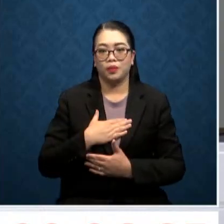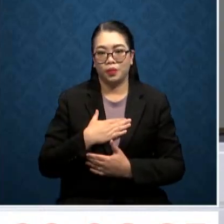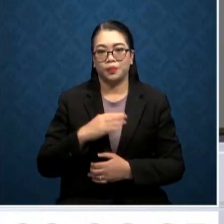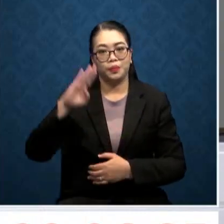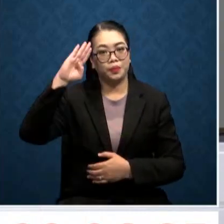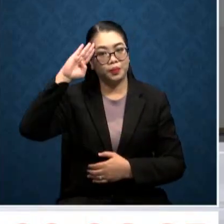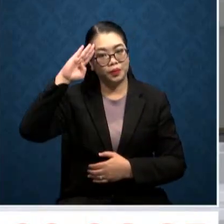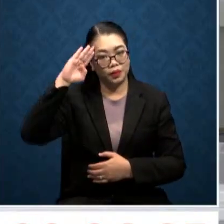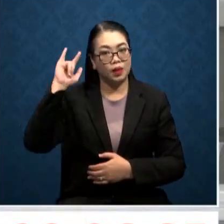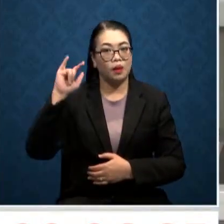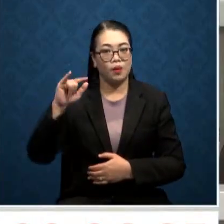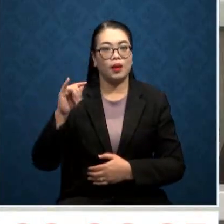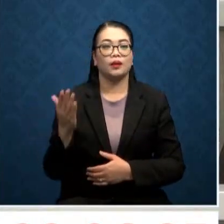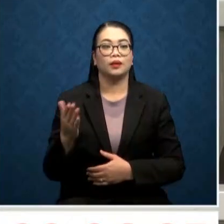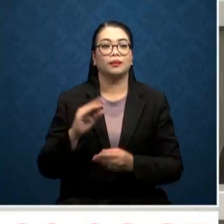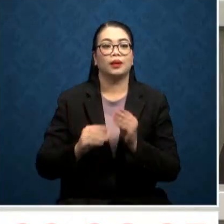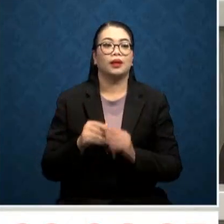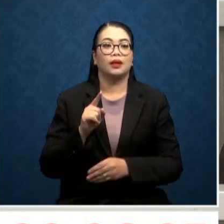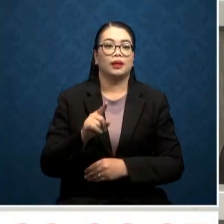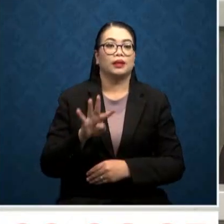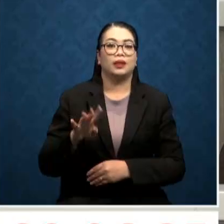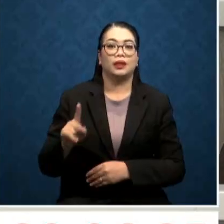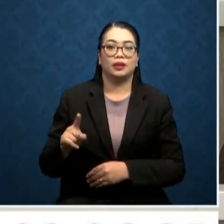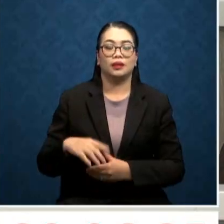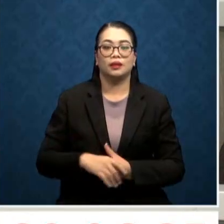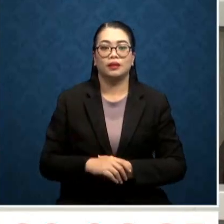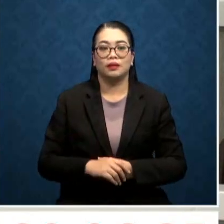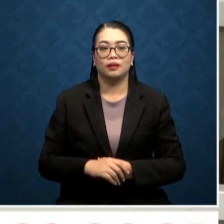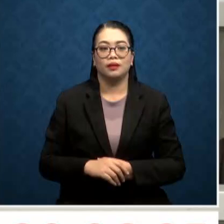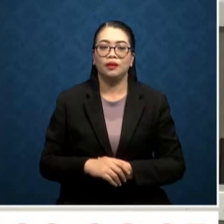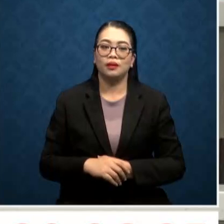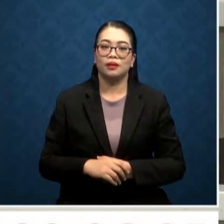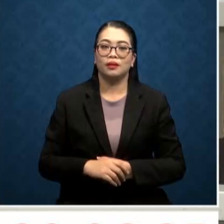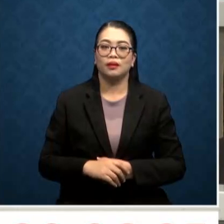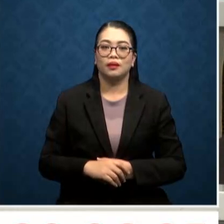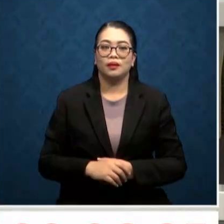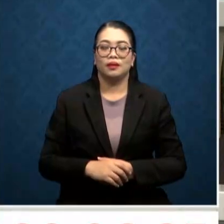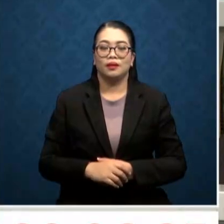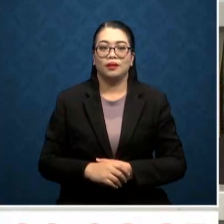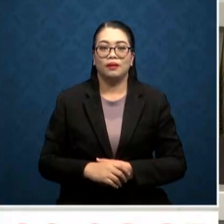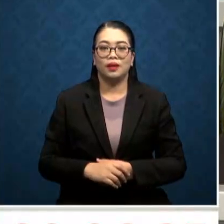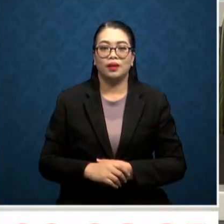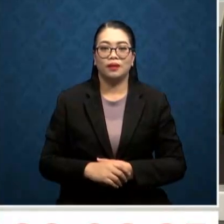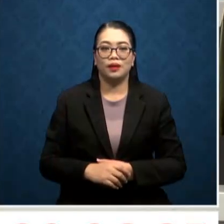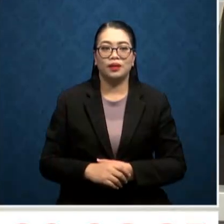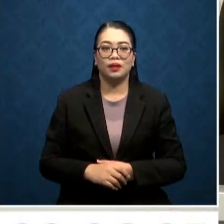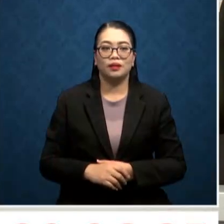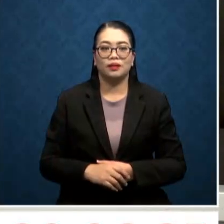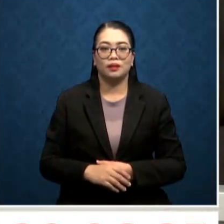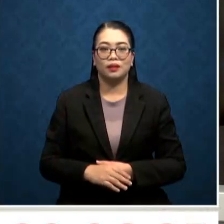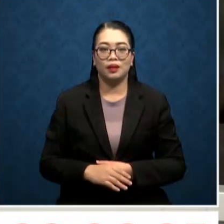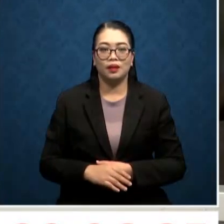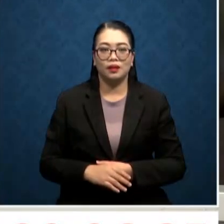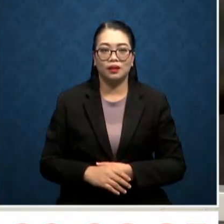พงษ์พงษ์สุวรรณหมายเลข141ผู้สมาชิกผู้ที่สภ